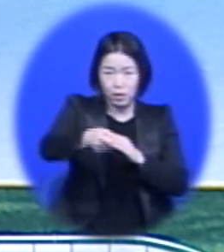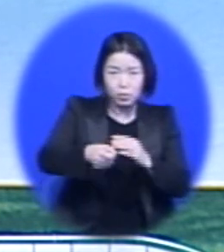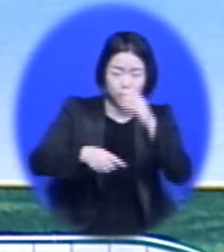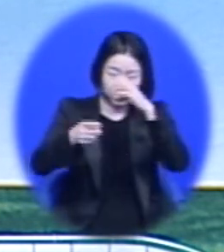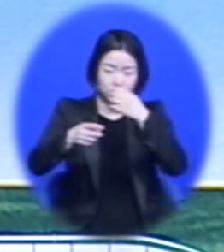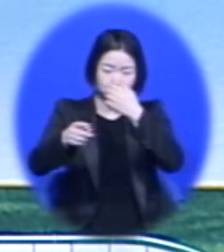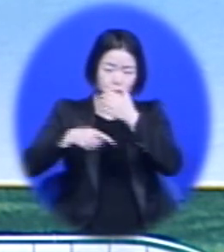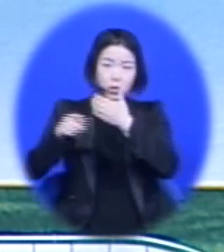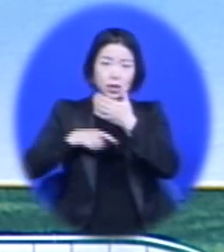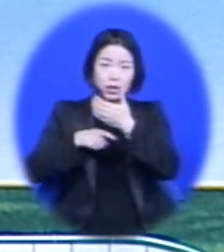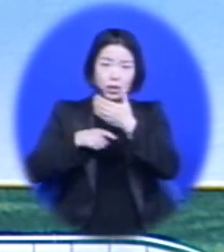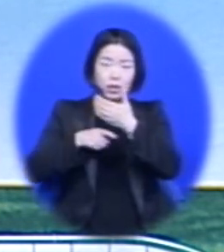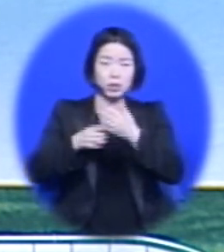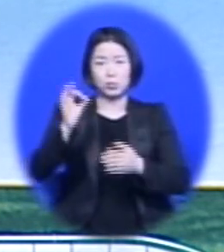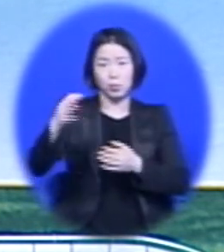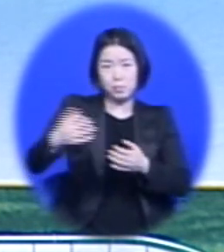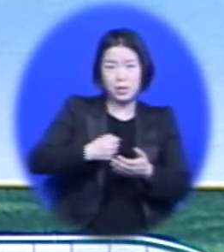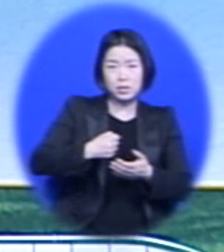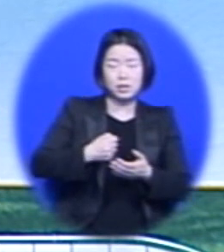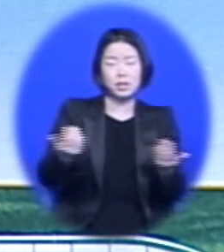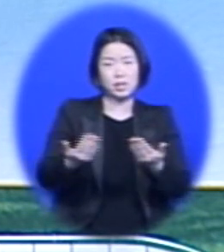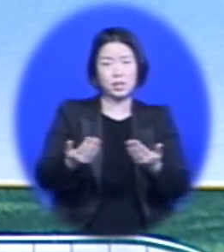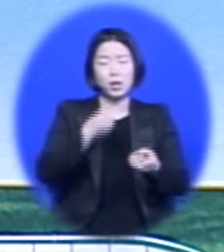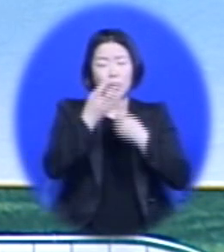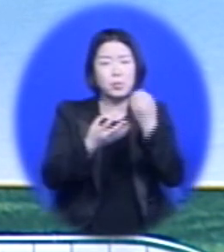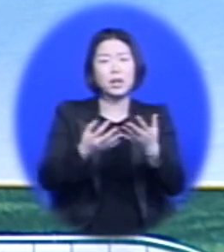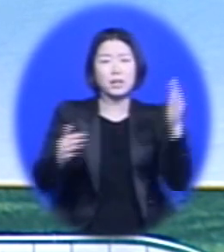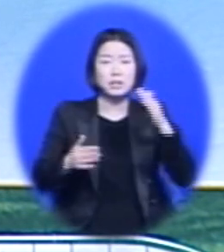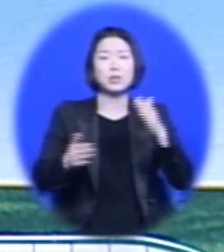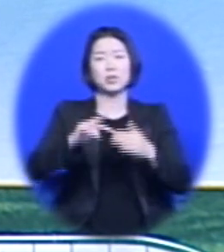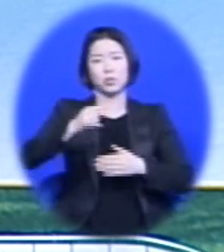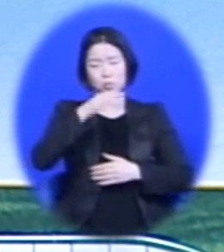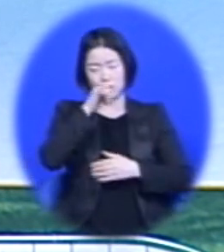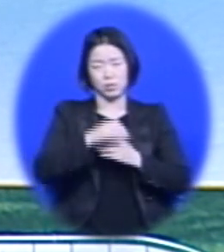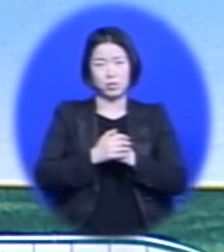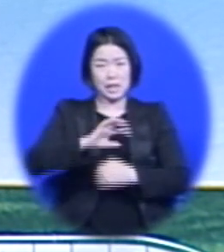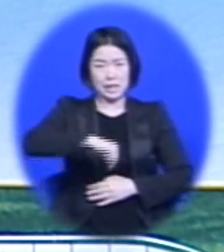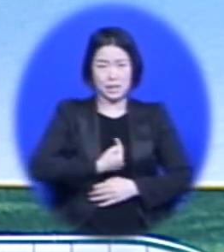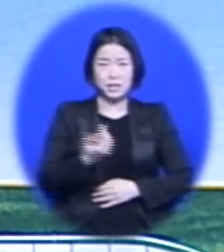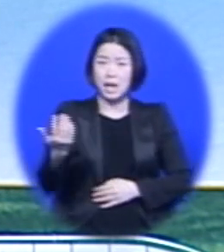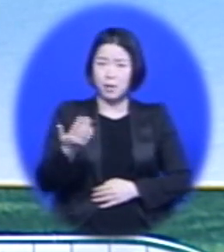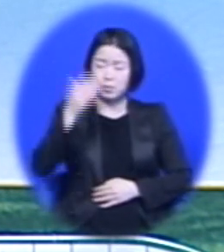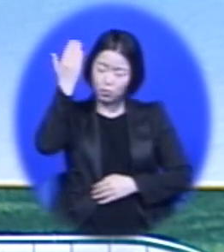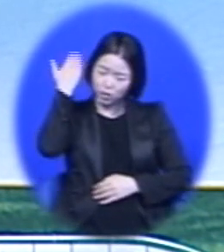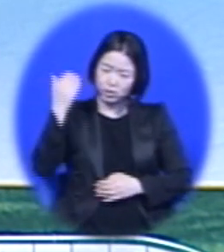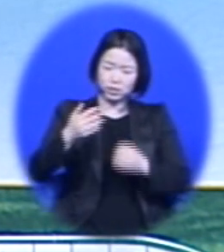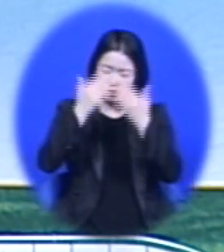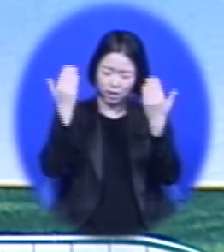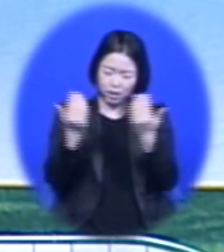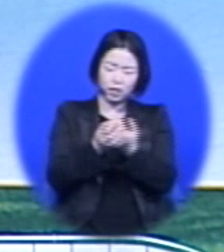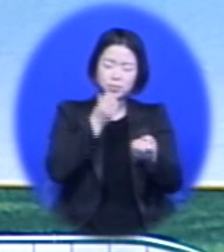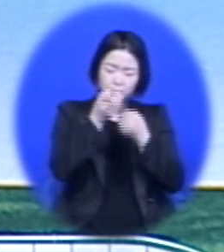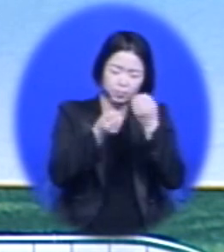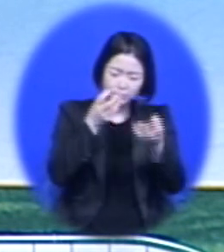뺏었던 이야기들, 그런 고백을 한 청년도 있었습니다. 자신들의 아픈 과거를 다 털어놓기